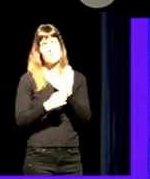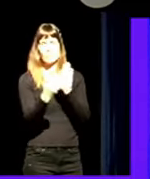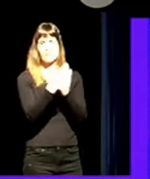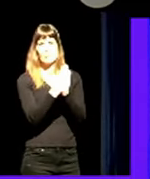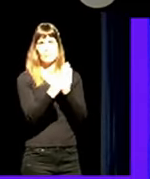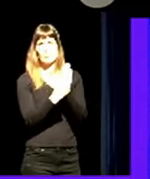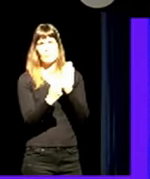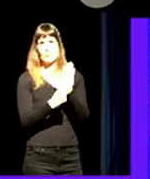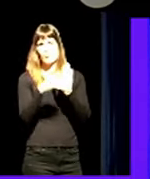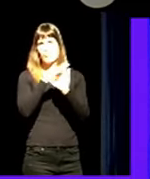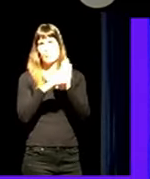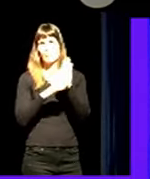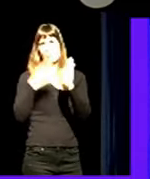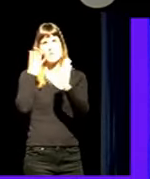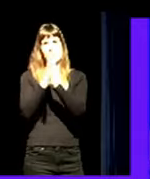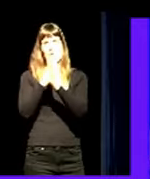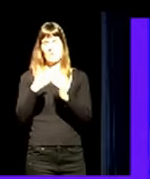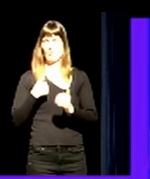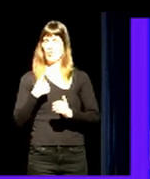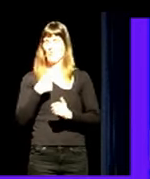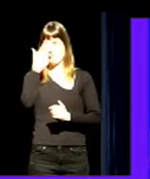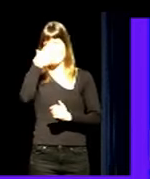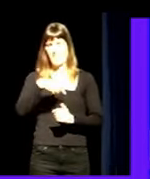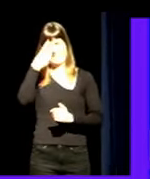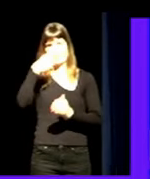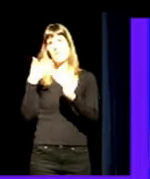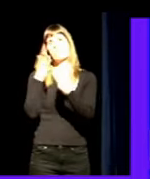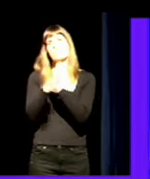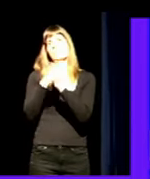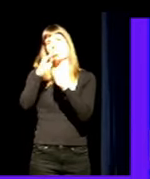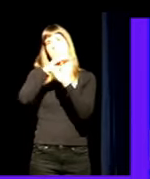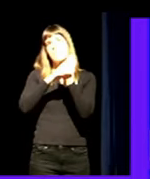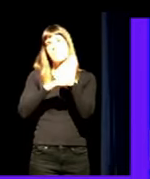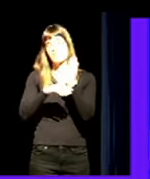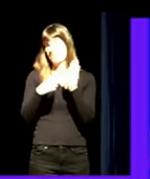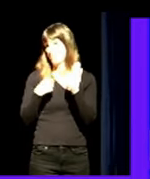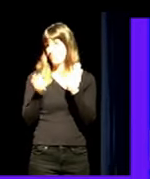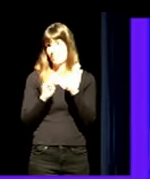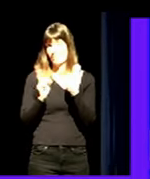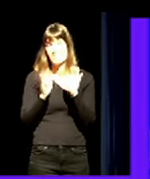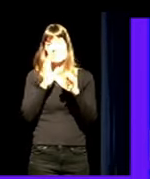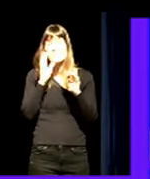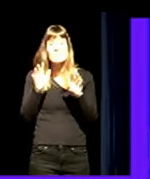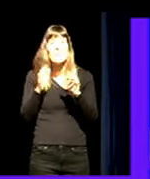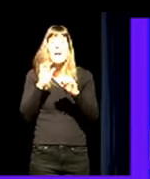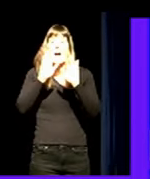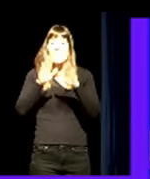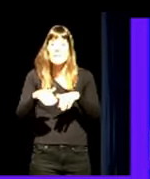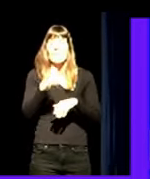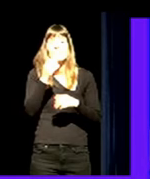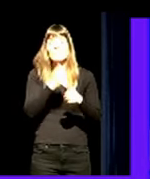ni ez naiz, bale? Zer, eta ikusiko egin moduguna dagoen atzean, mundu digitalean dagoen atzean dira azkenean pertsonak,